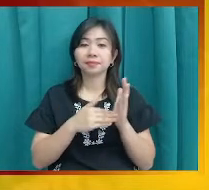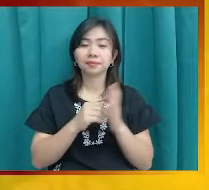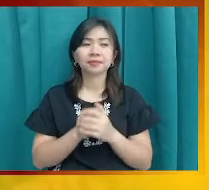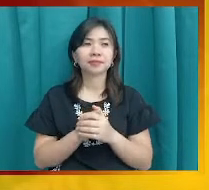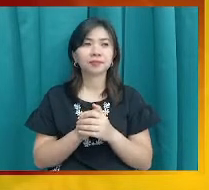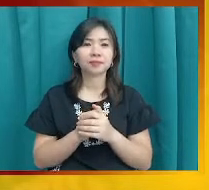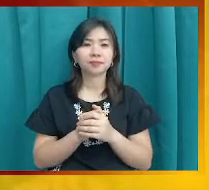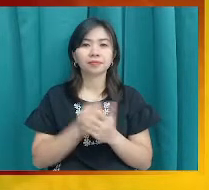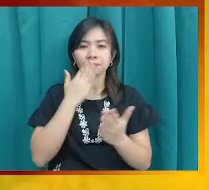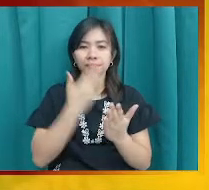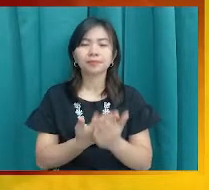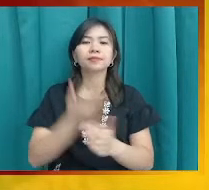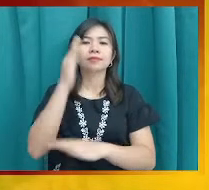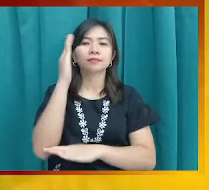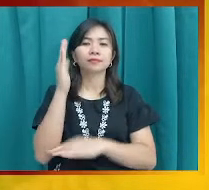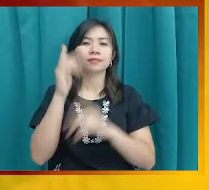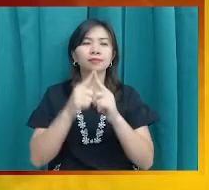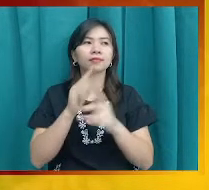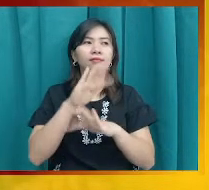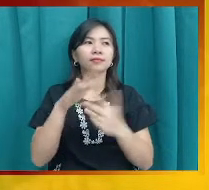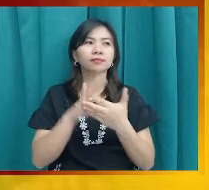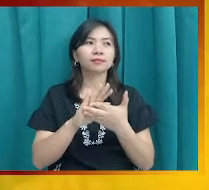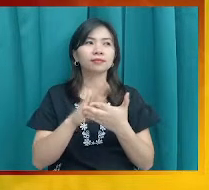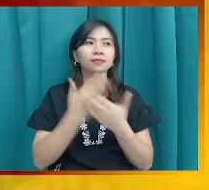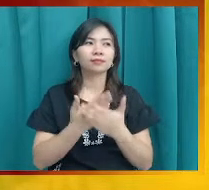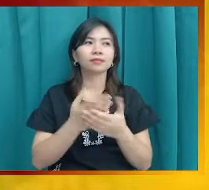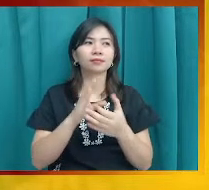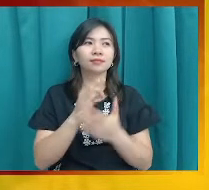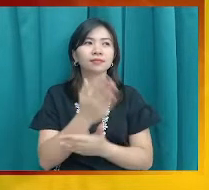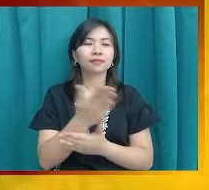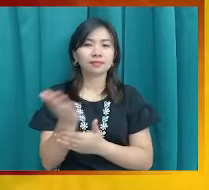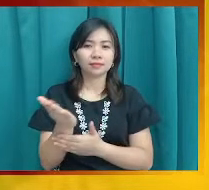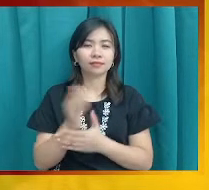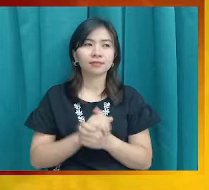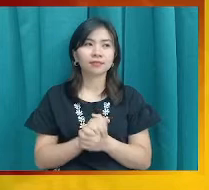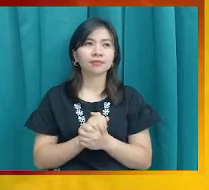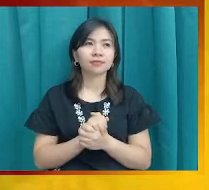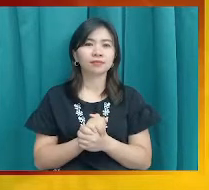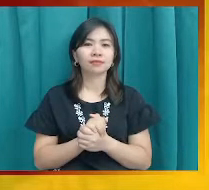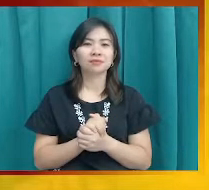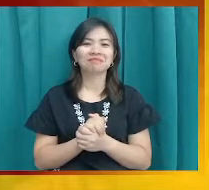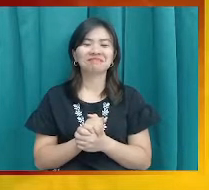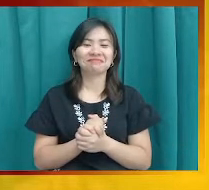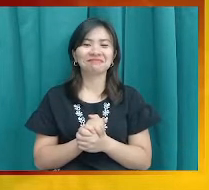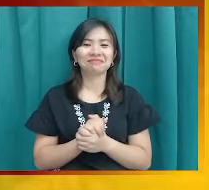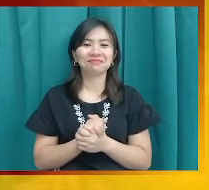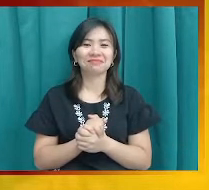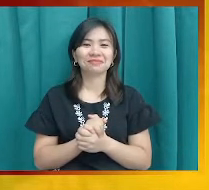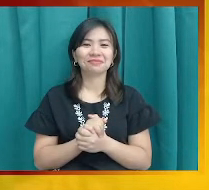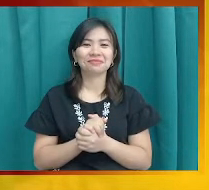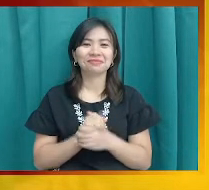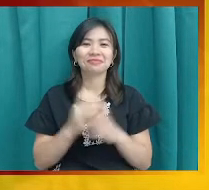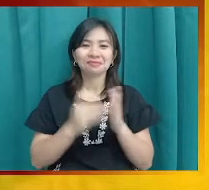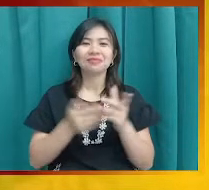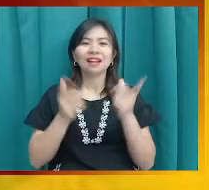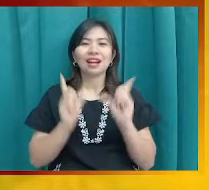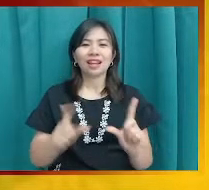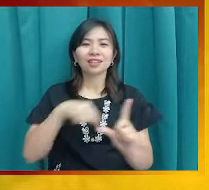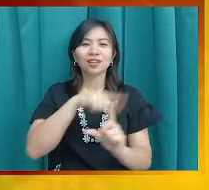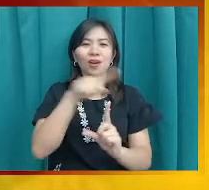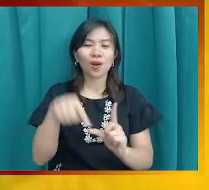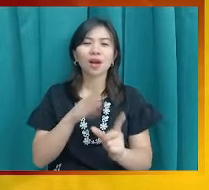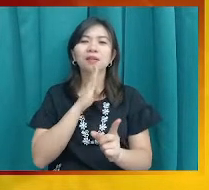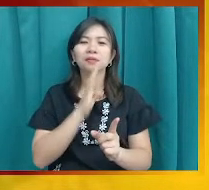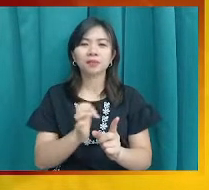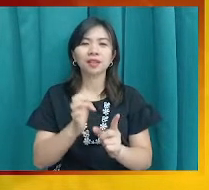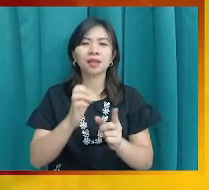magandang tanghali po sa bawat isa po sa atin. Diyan ko namimiss si Uncle Biggie. Ha? Diyan ko namimiss si Uncle Biggie. So, let us all be a part of this.